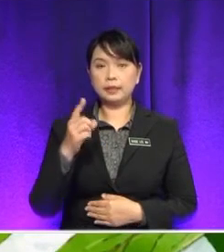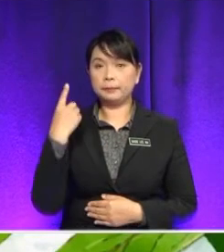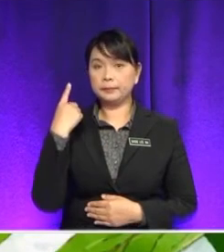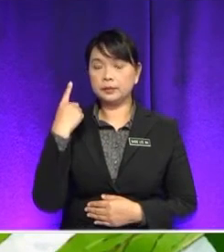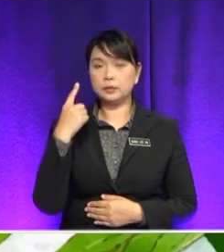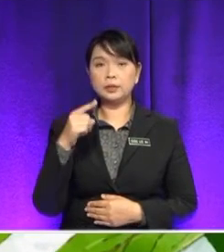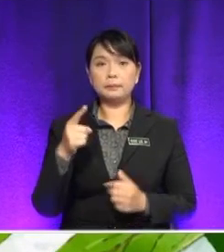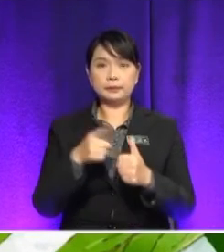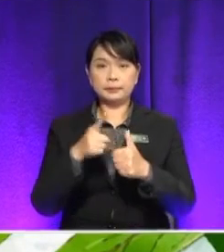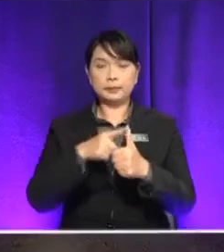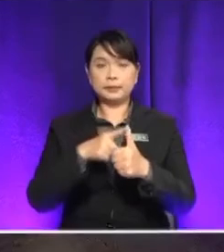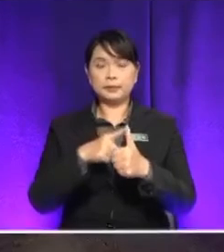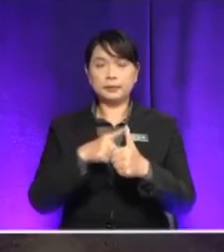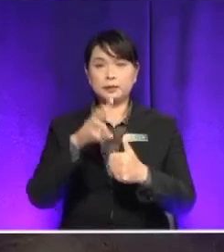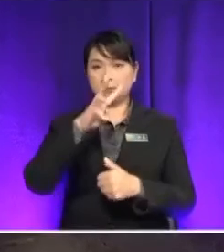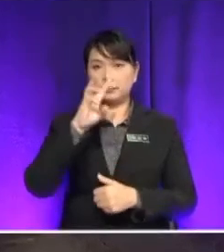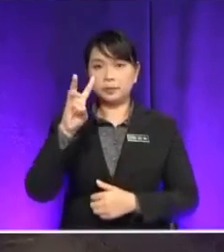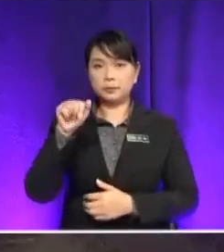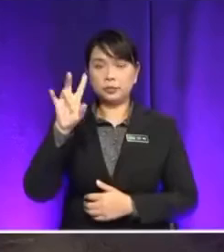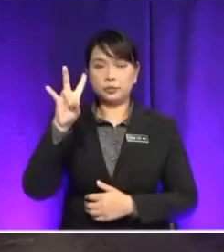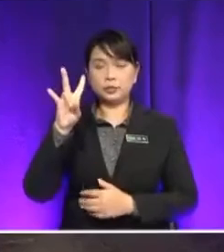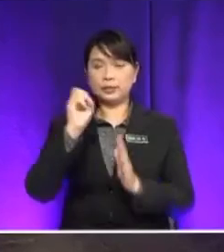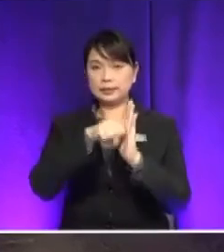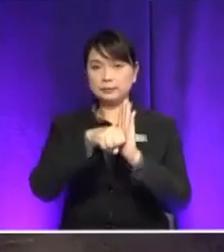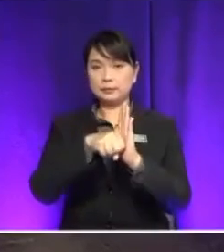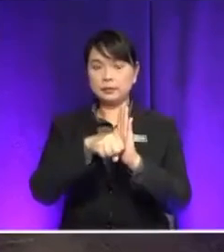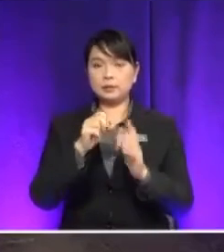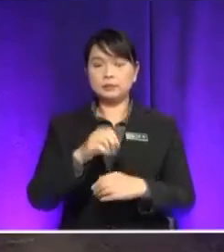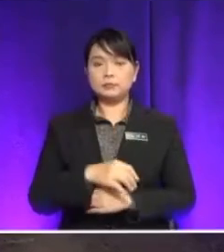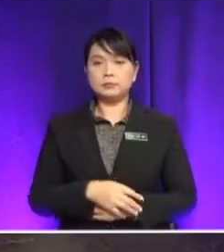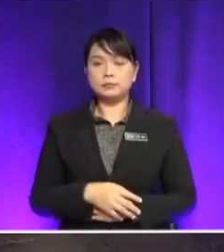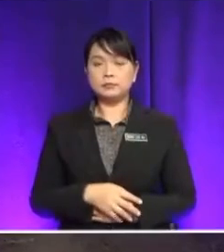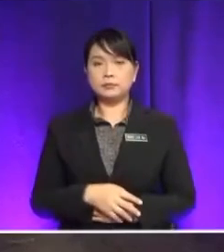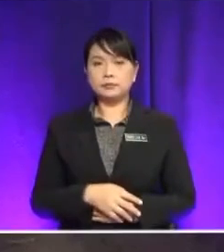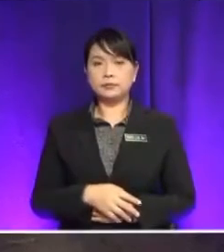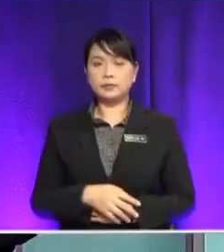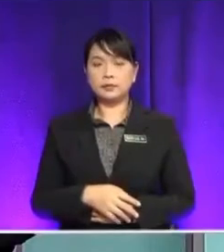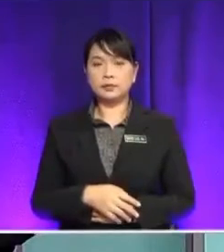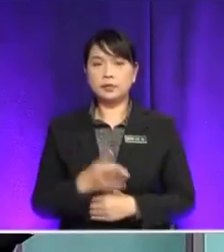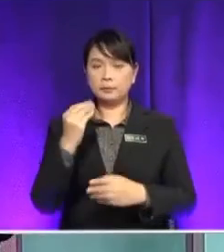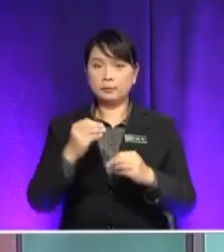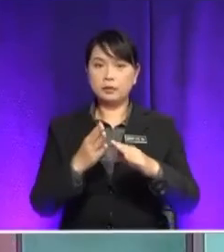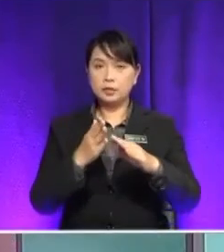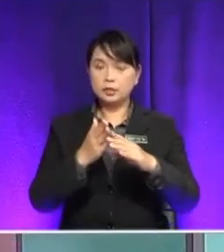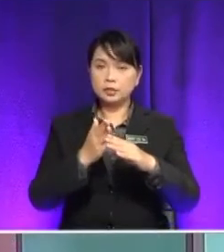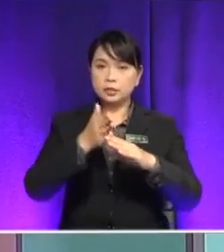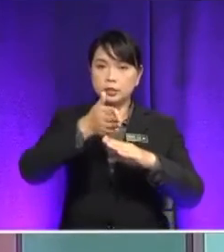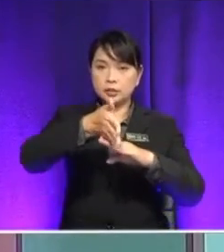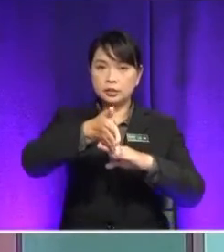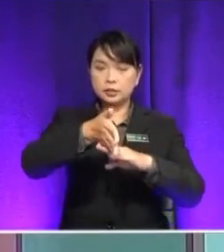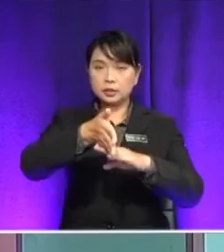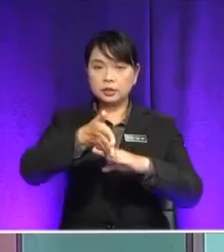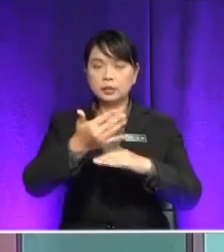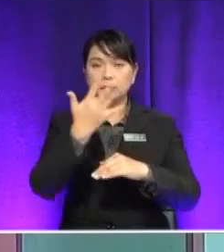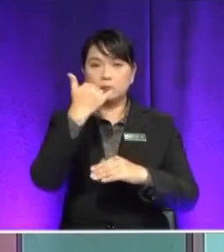66666 6017 Ahok itu tengok Ti yang kedua di mana Diana pintas nih oke Kenapa dia